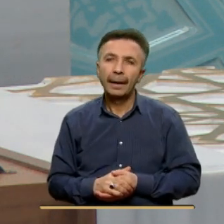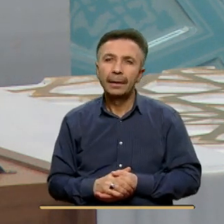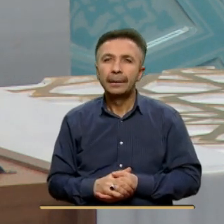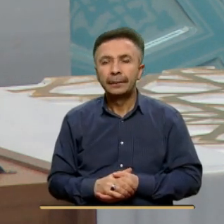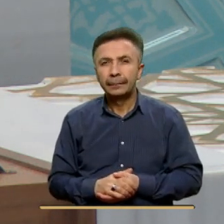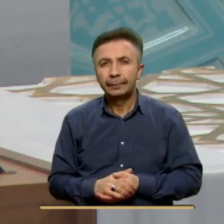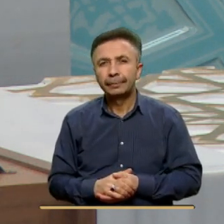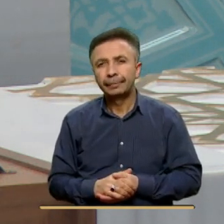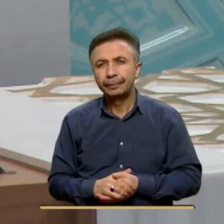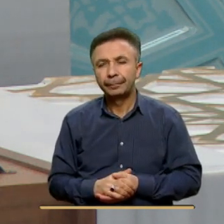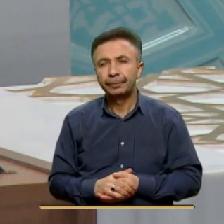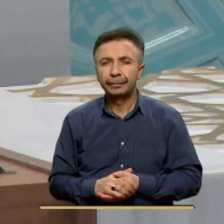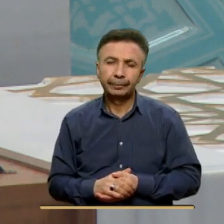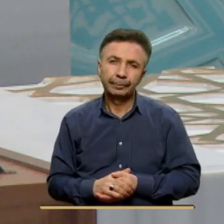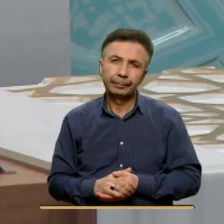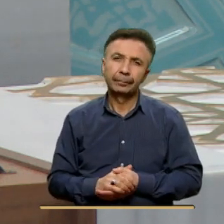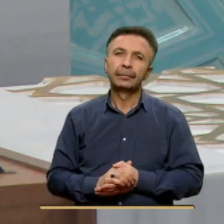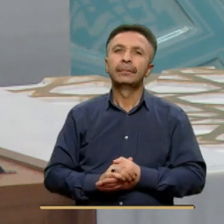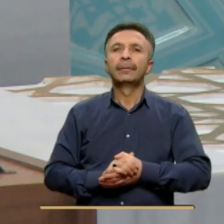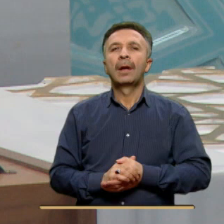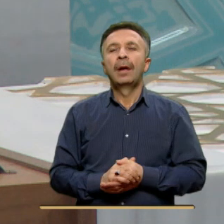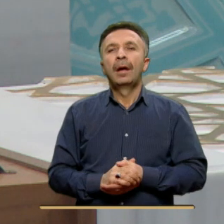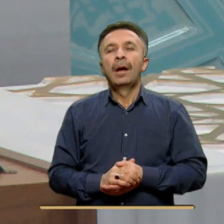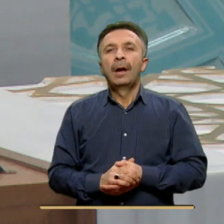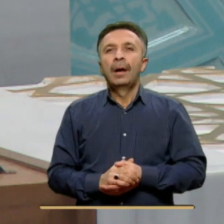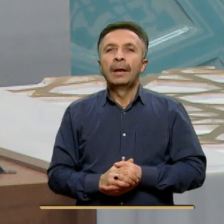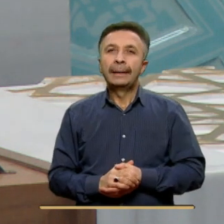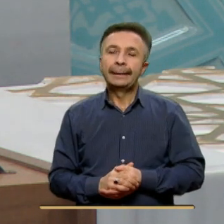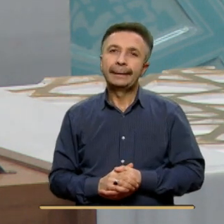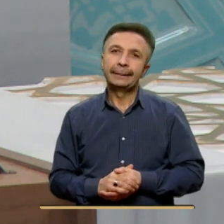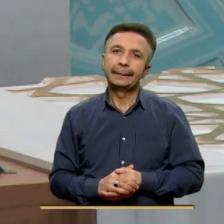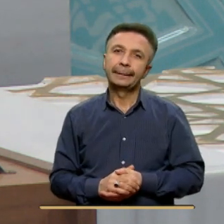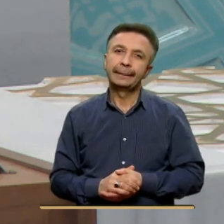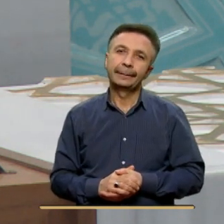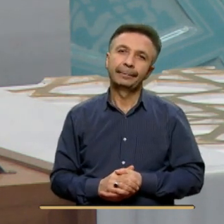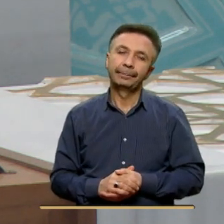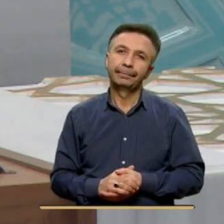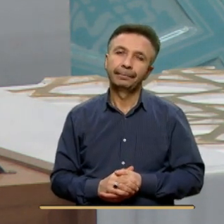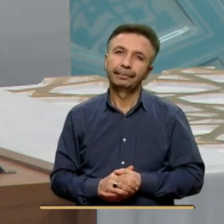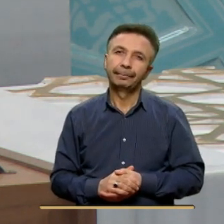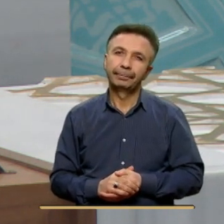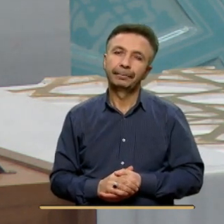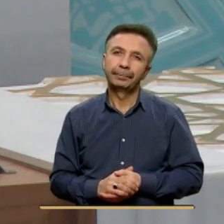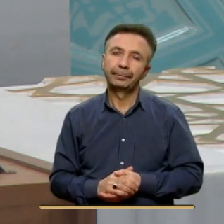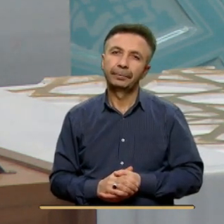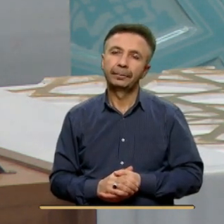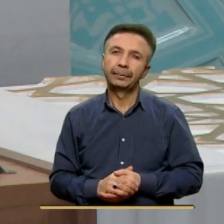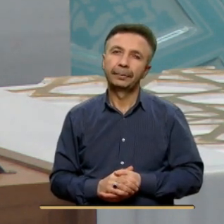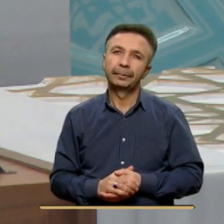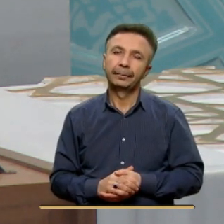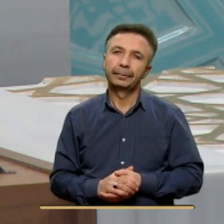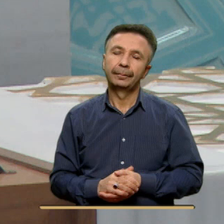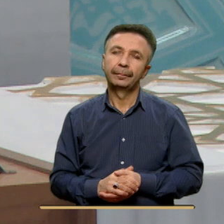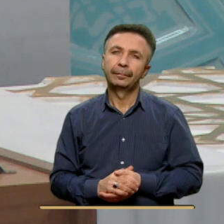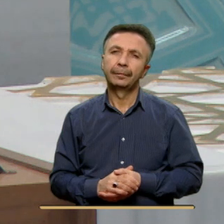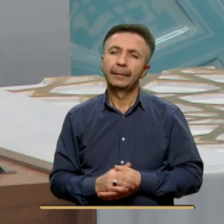اِنَّ الْعَبْدَ اِذَا اَخْطَى خَطِيئَةً ف۪ي قَلْبِهِ نُكْتَةٌ سَوْدَاءُ